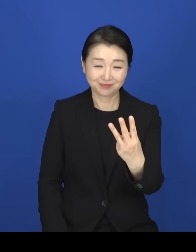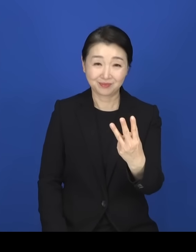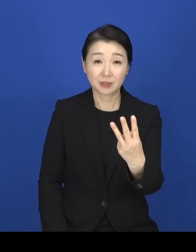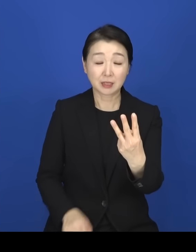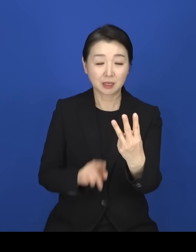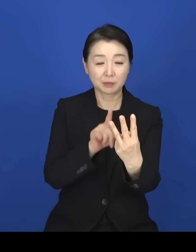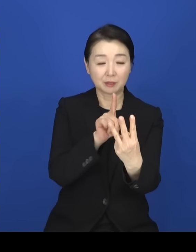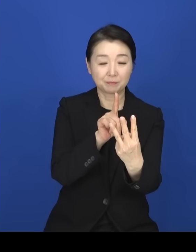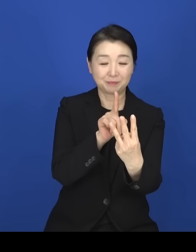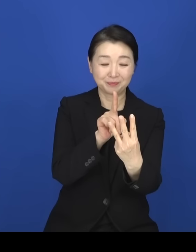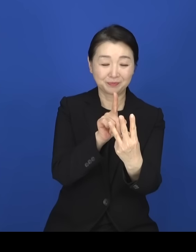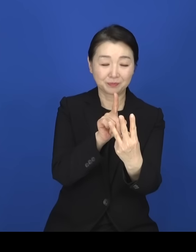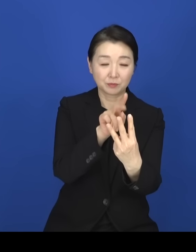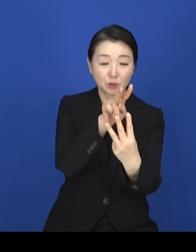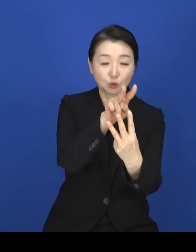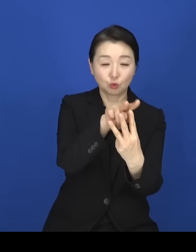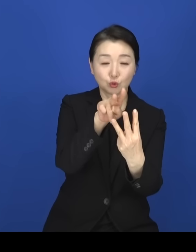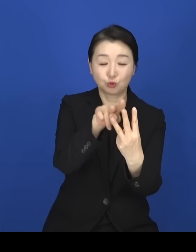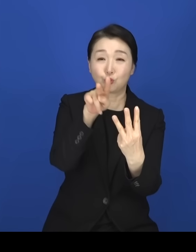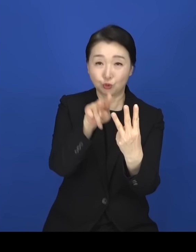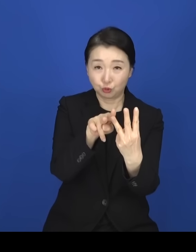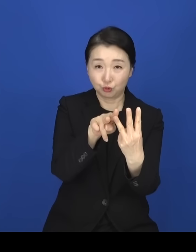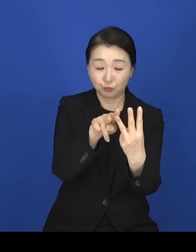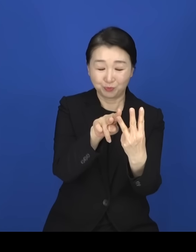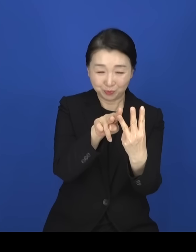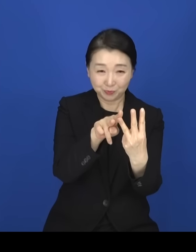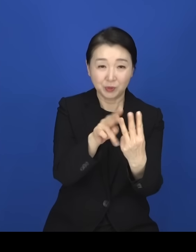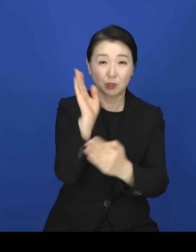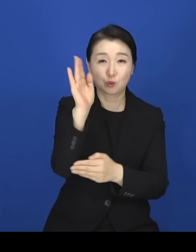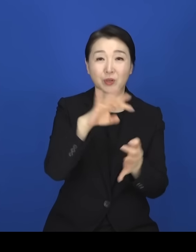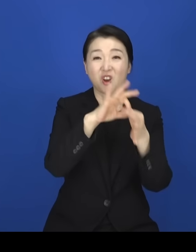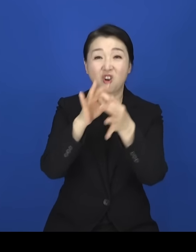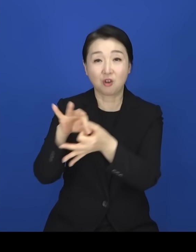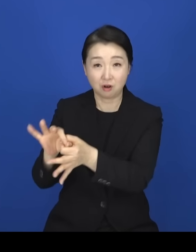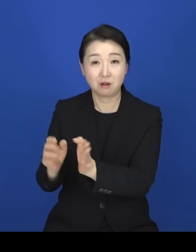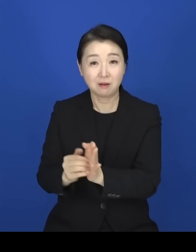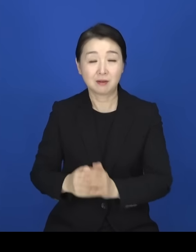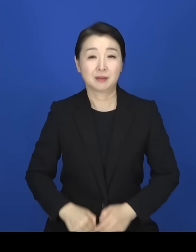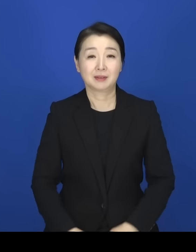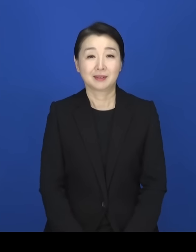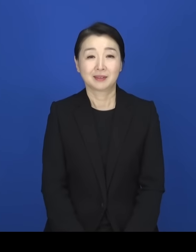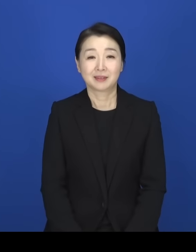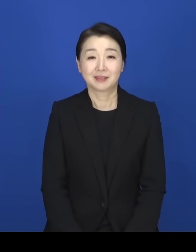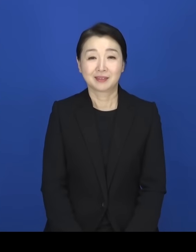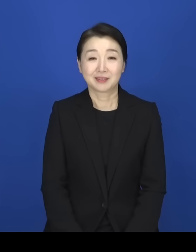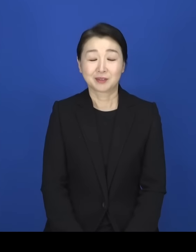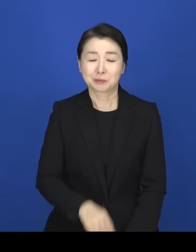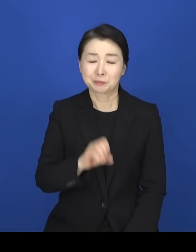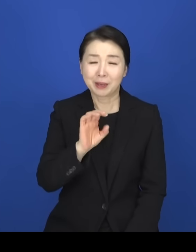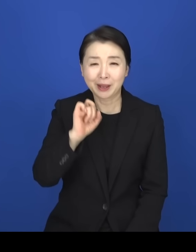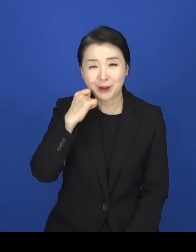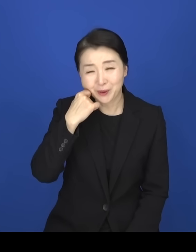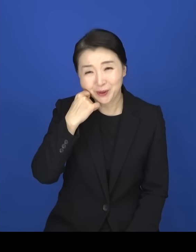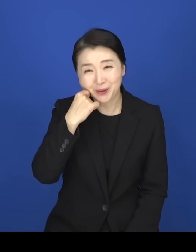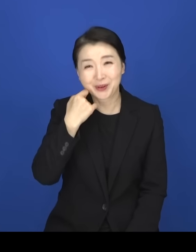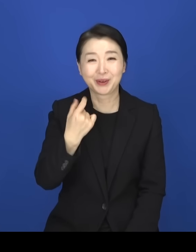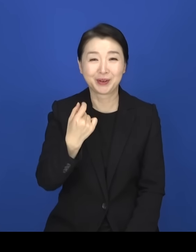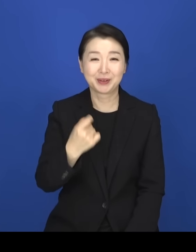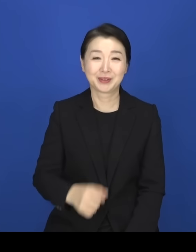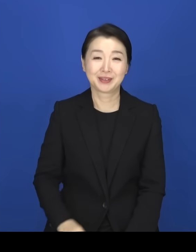거예요. 아. 네, 스토리를 막 연결해서 그래서 뭐 참 말씀드리기 굉장히 어려운 개그지만은